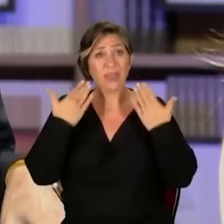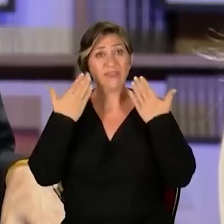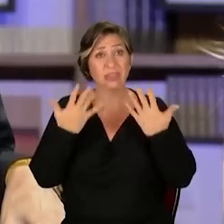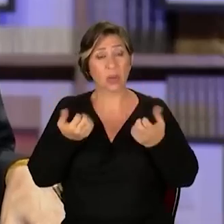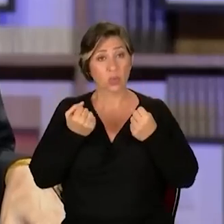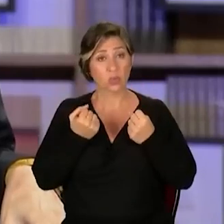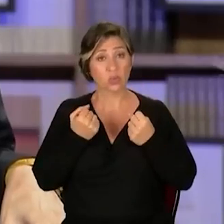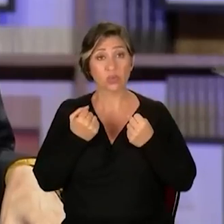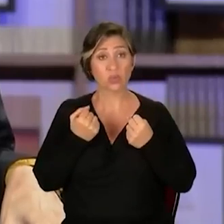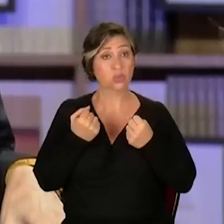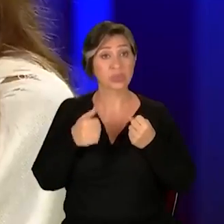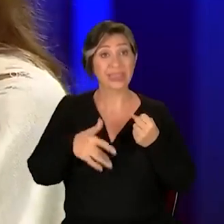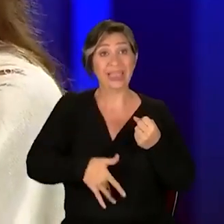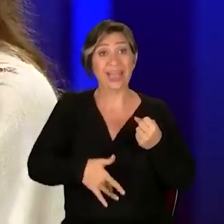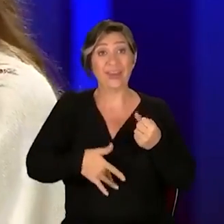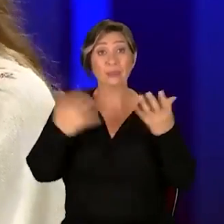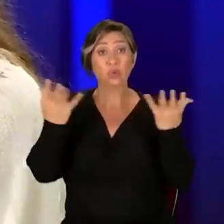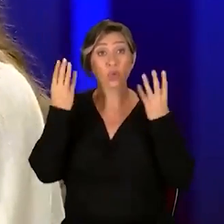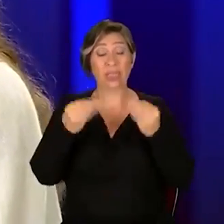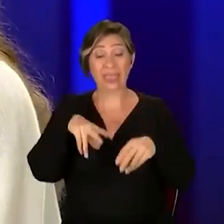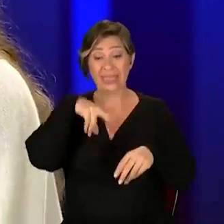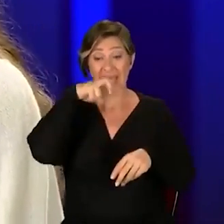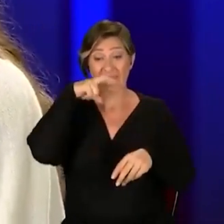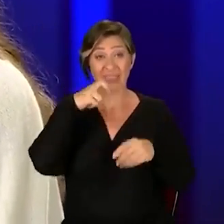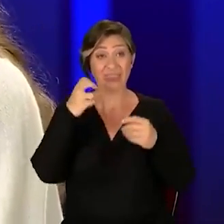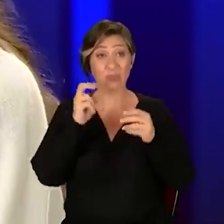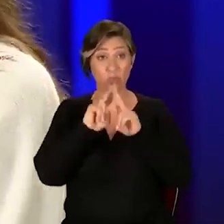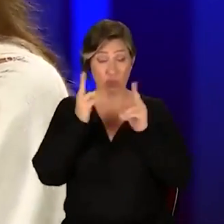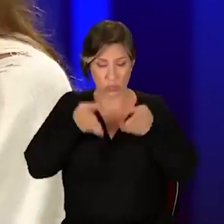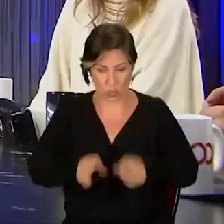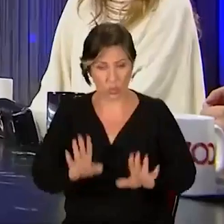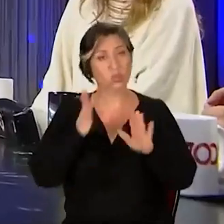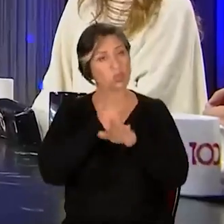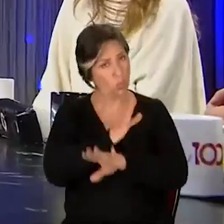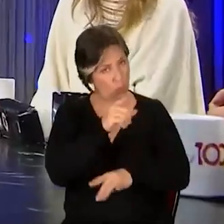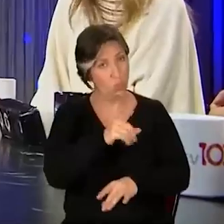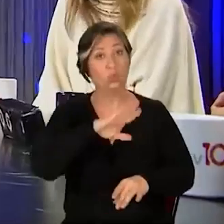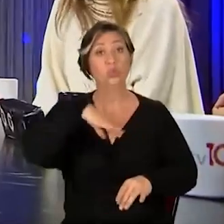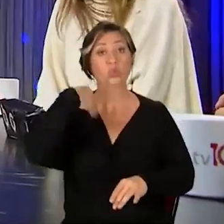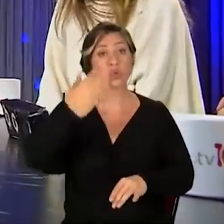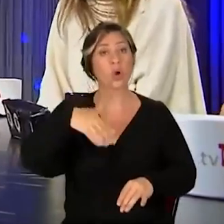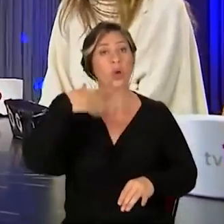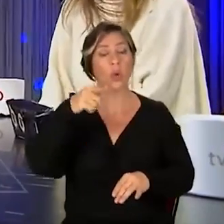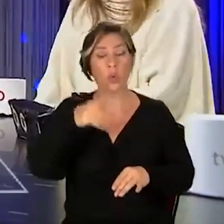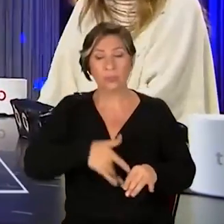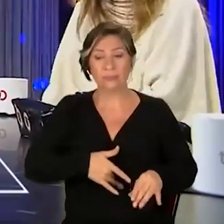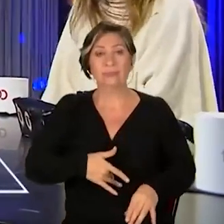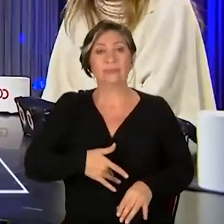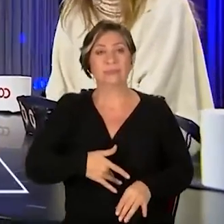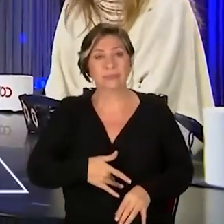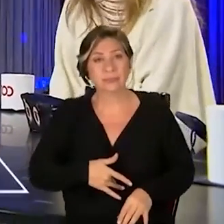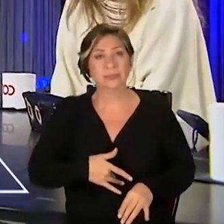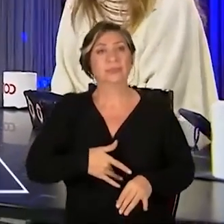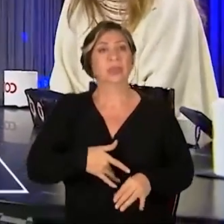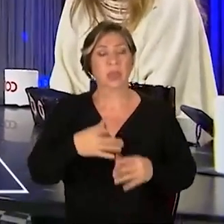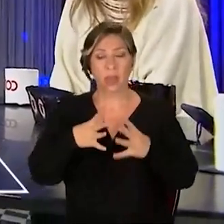zaten. Diyafram, çok iyi diyafram nefesleri alarak dünyaya geliyoruz. Doğru söylüyorsunuz. Sonradan işte bu yeteneğimizi, yani çok iyi